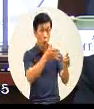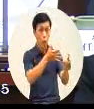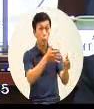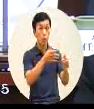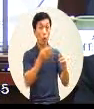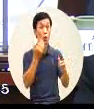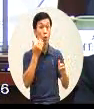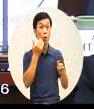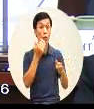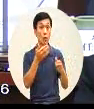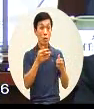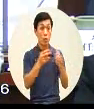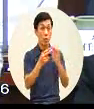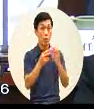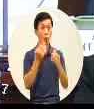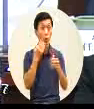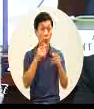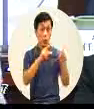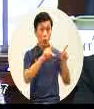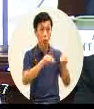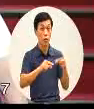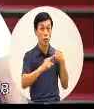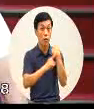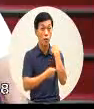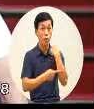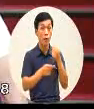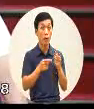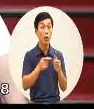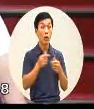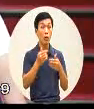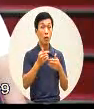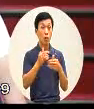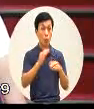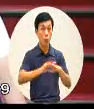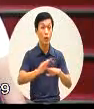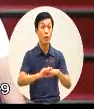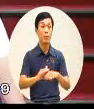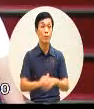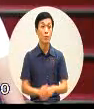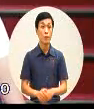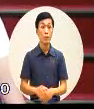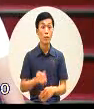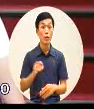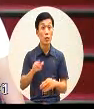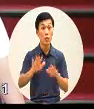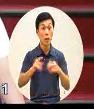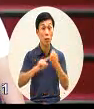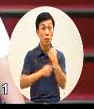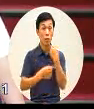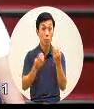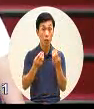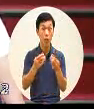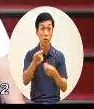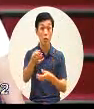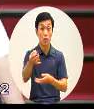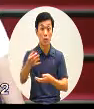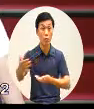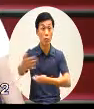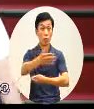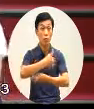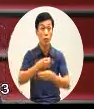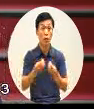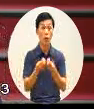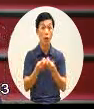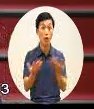我们当然会依法来处理这个方向。 好，谢谢副市长，你讲没有使用办法啊？收起来几面那收用，收起来到坑等。看到